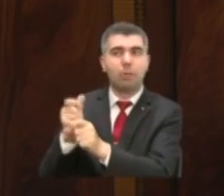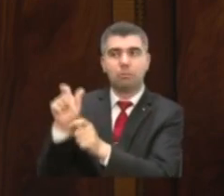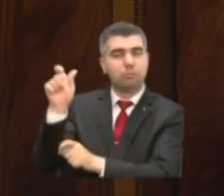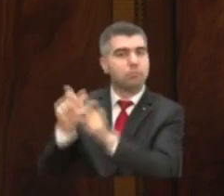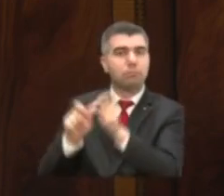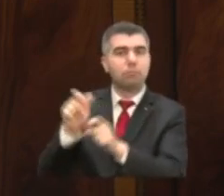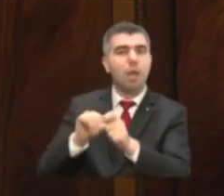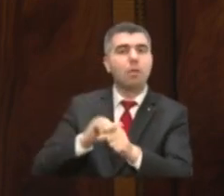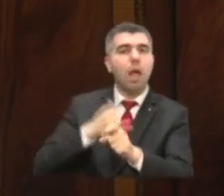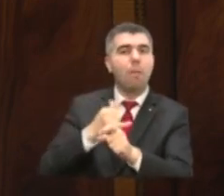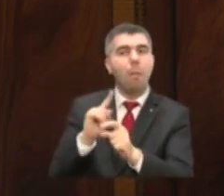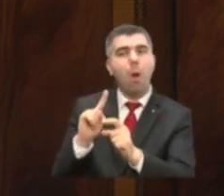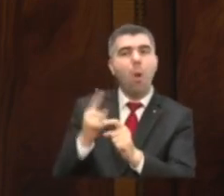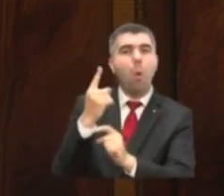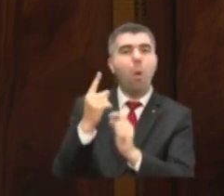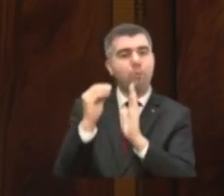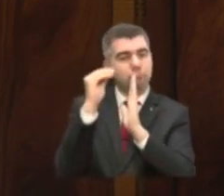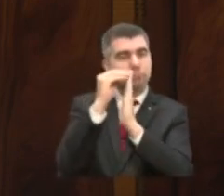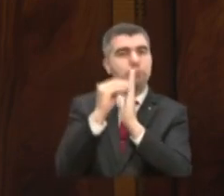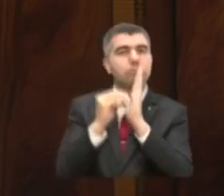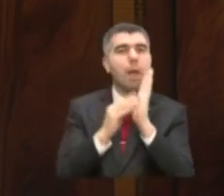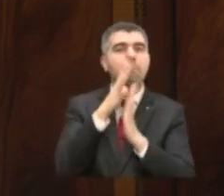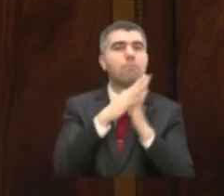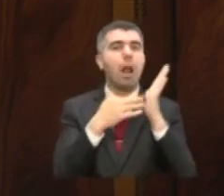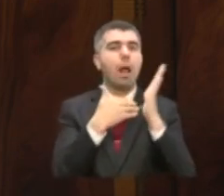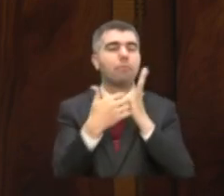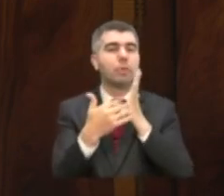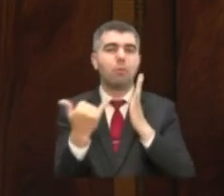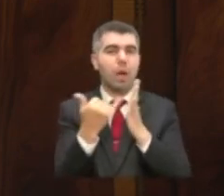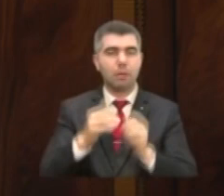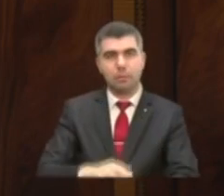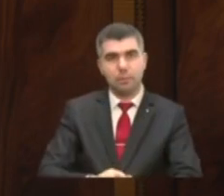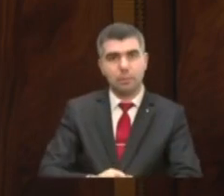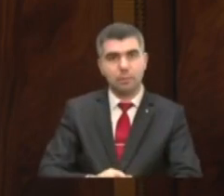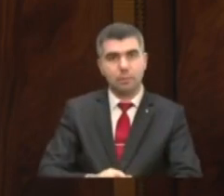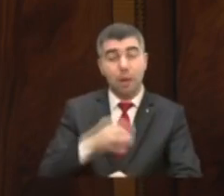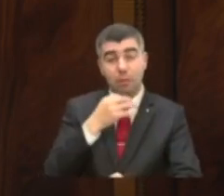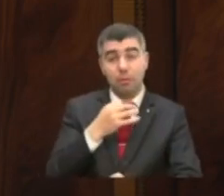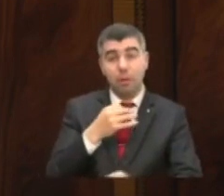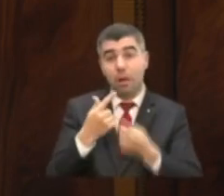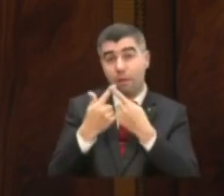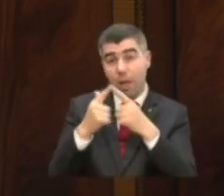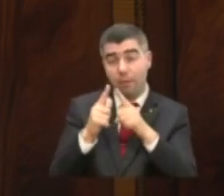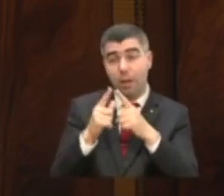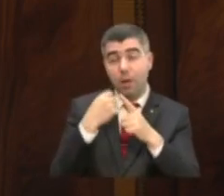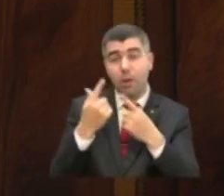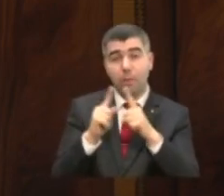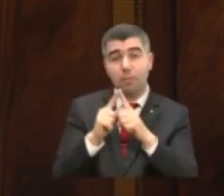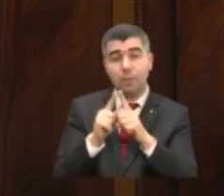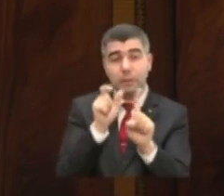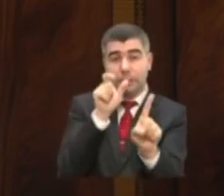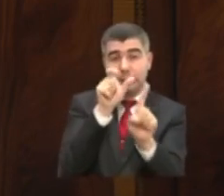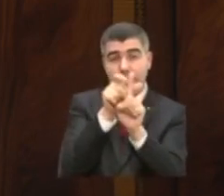وجعل الشباب في صلب اهتمام داخل كل البرامج والمشاريع. لذلك أصبح مطلب التدخل مطلبا مجتمعيا